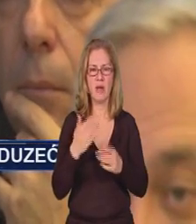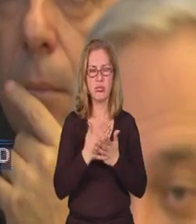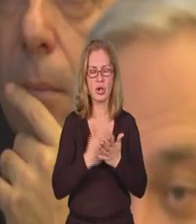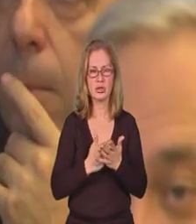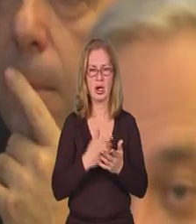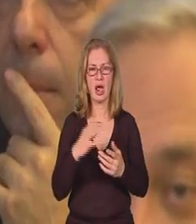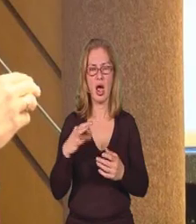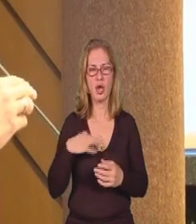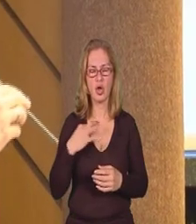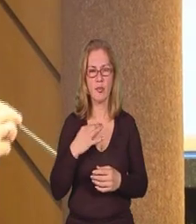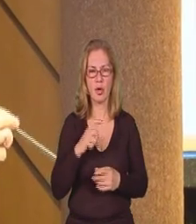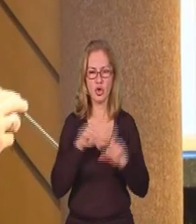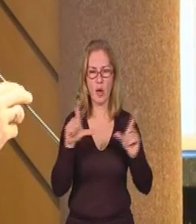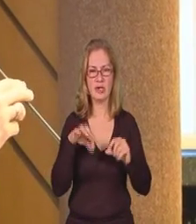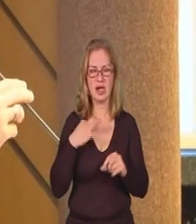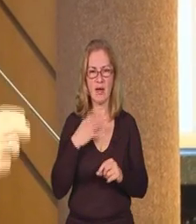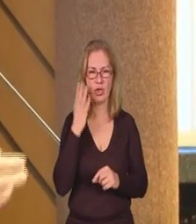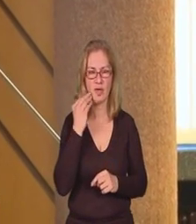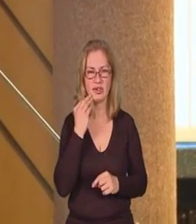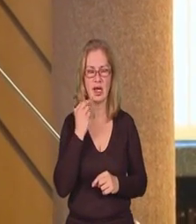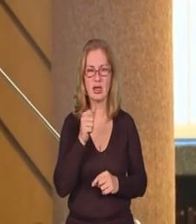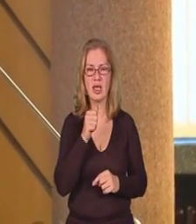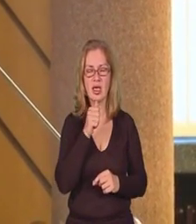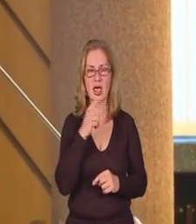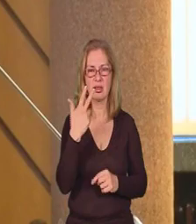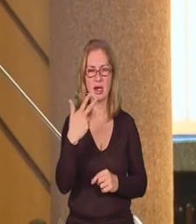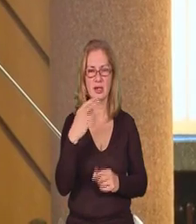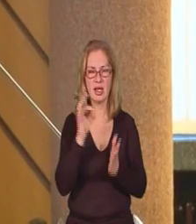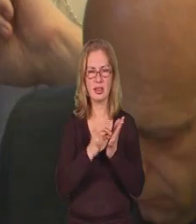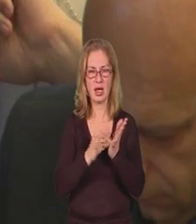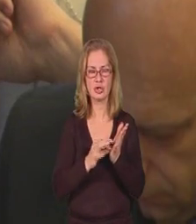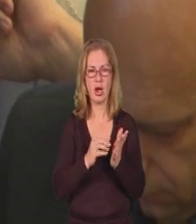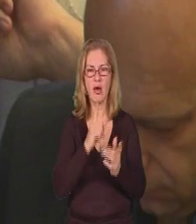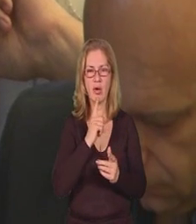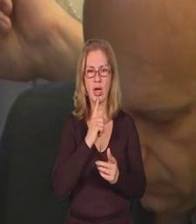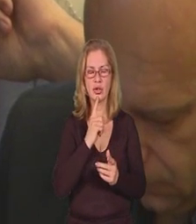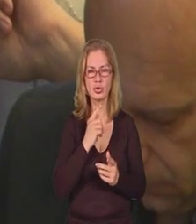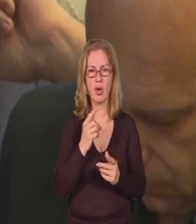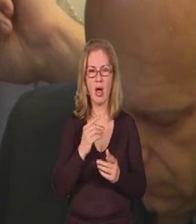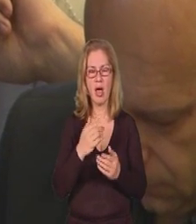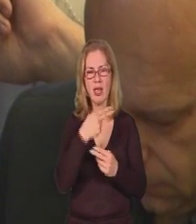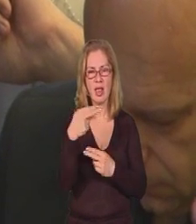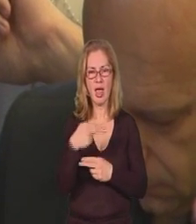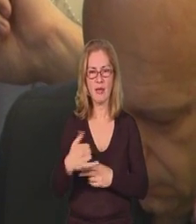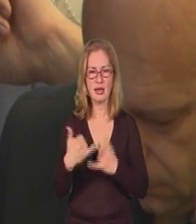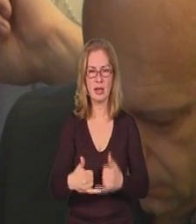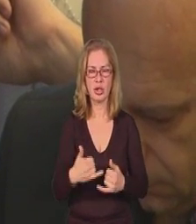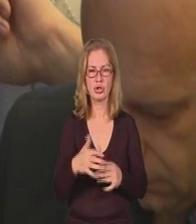dopunama programskog rada i razvoja Doma zdravlja Novi Sad i još 30 tačaka koje su tema današnjeg dnevnog